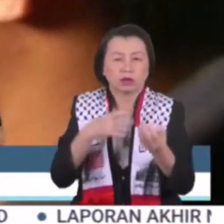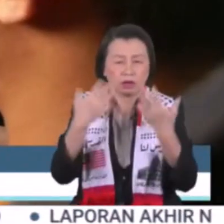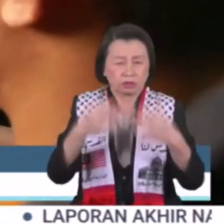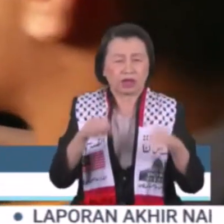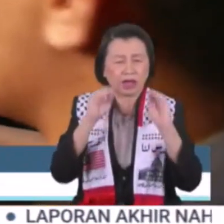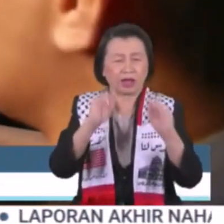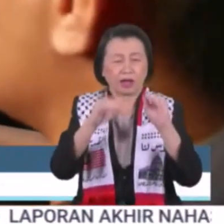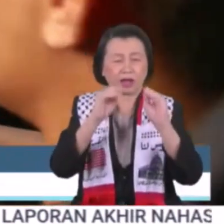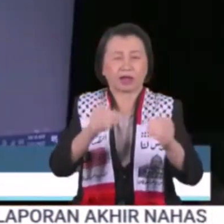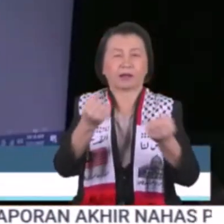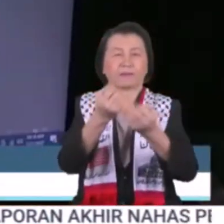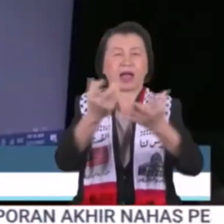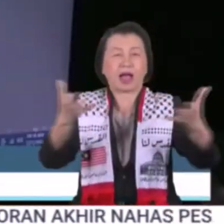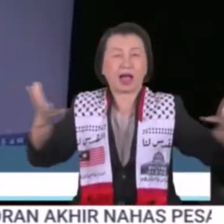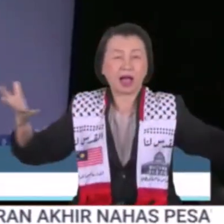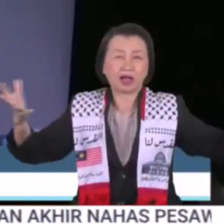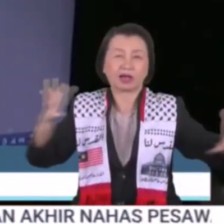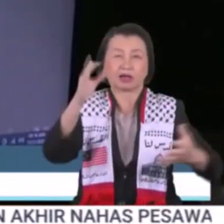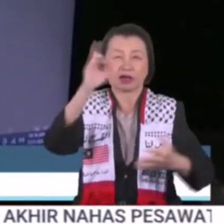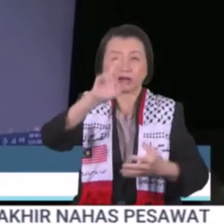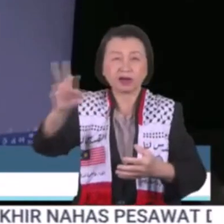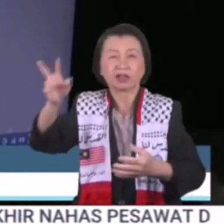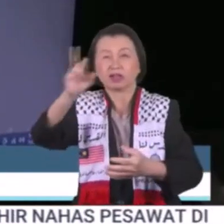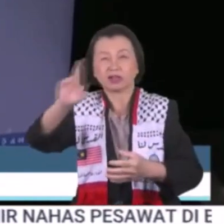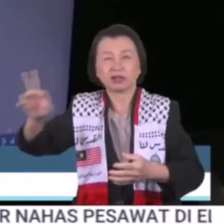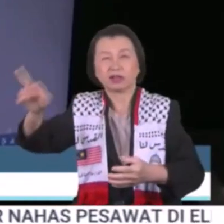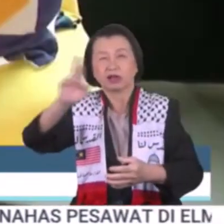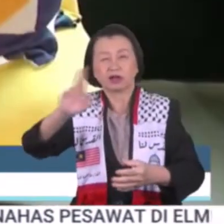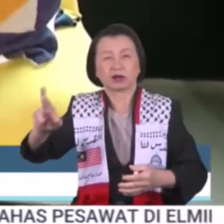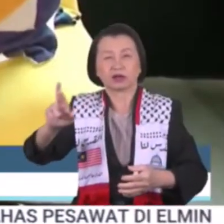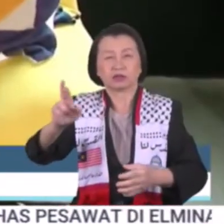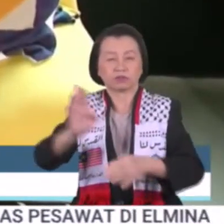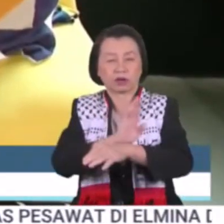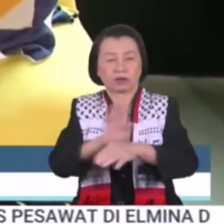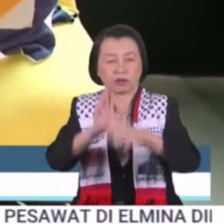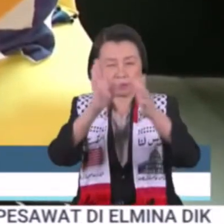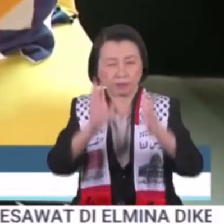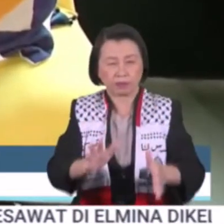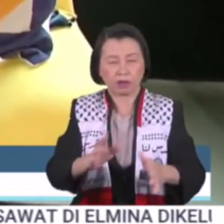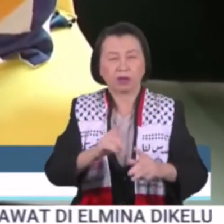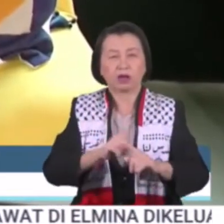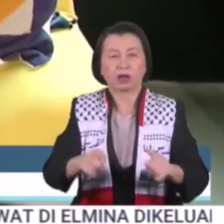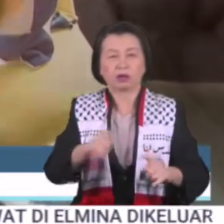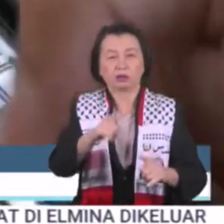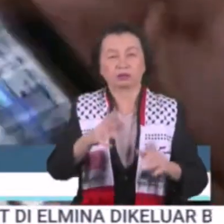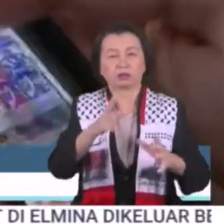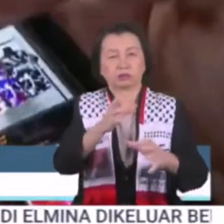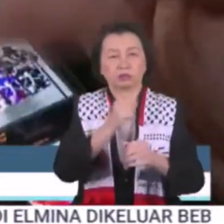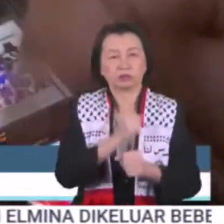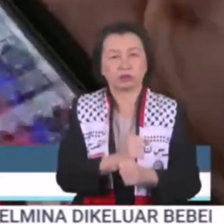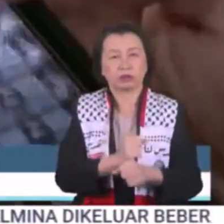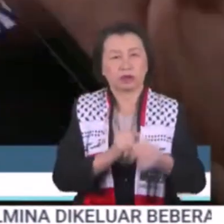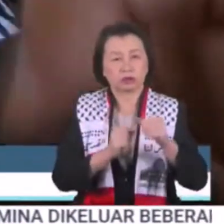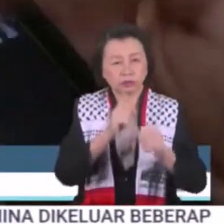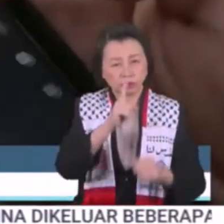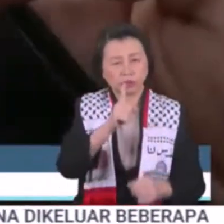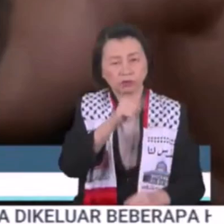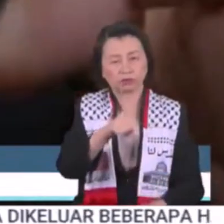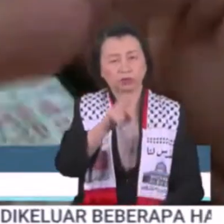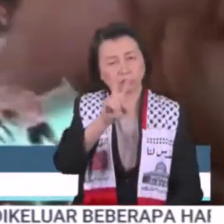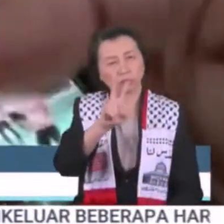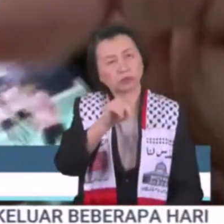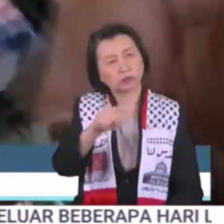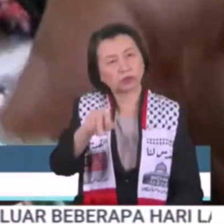melahirkan ribuan peniaga-peniaga macam iHouse tu. Market dia TikTok eh, tapi dia boleh dapat 1.8